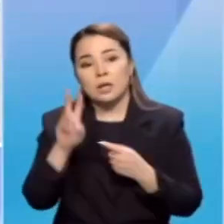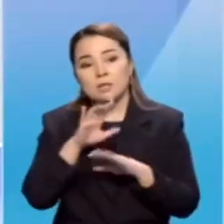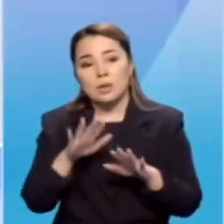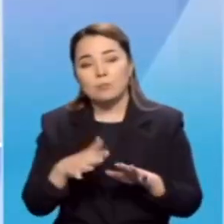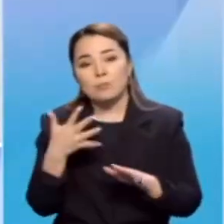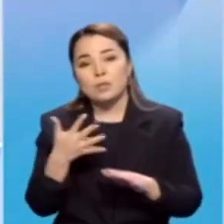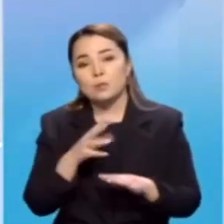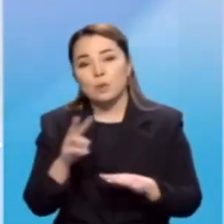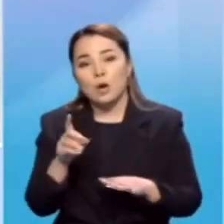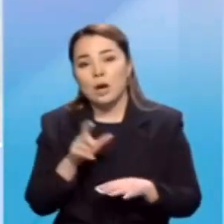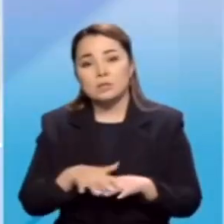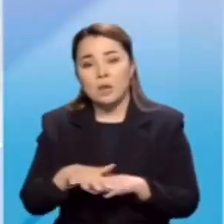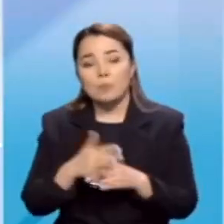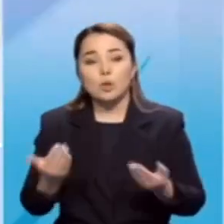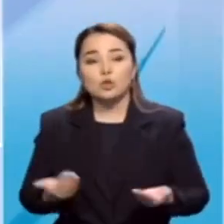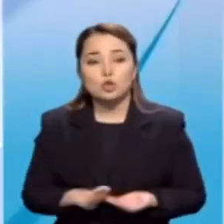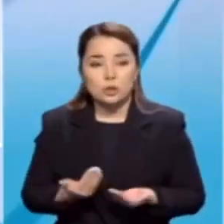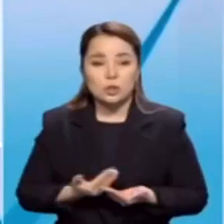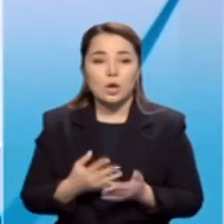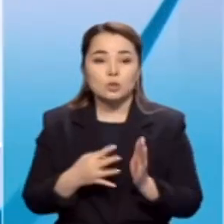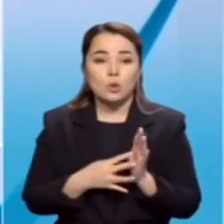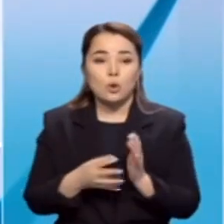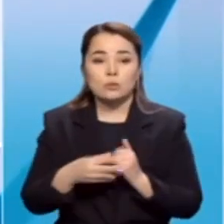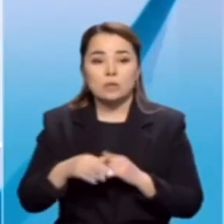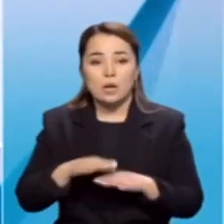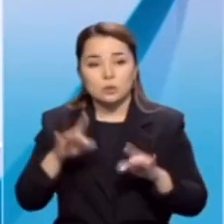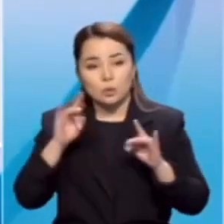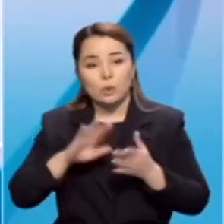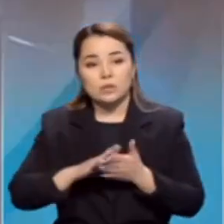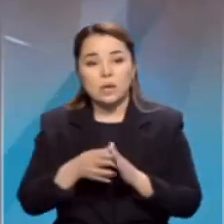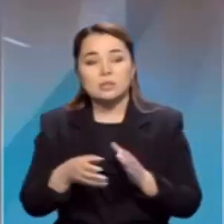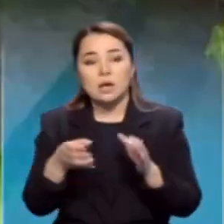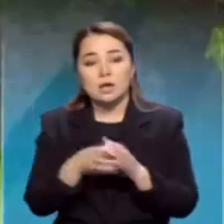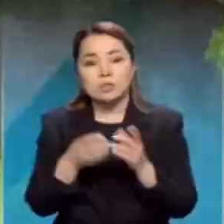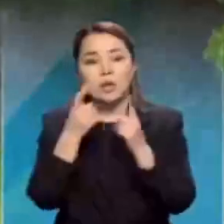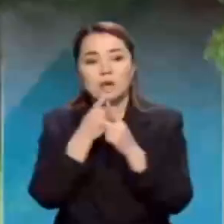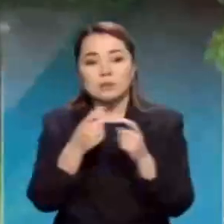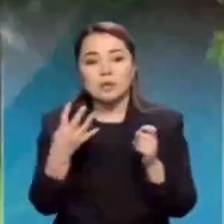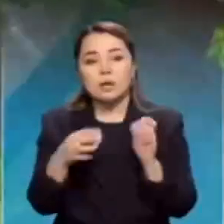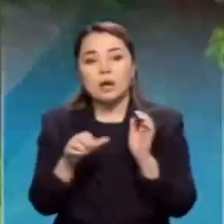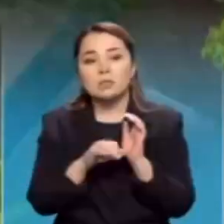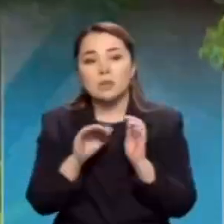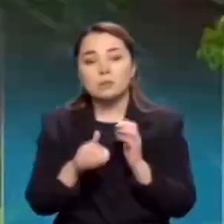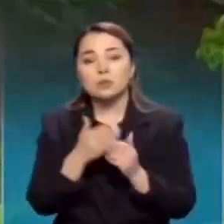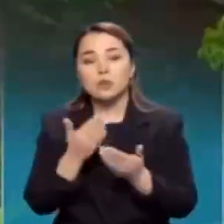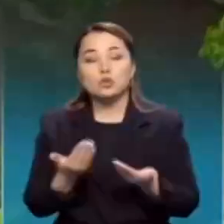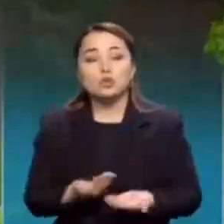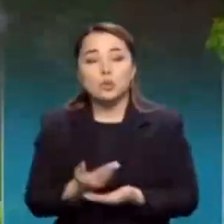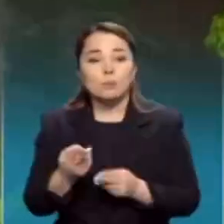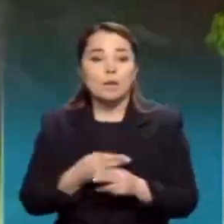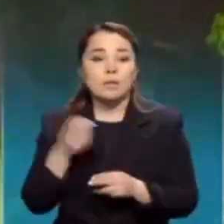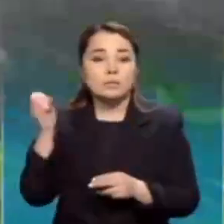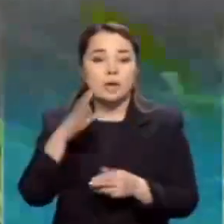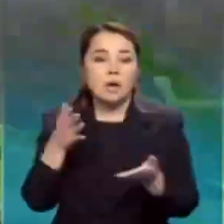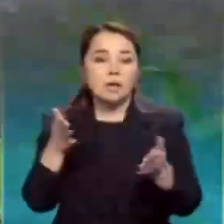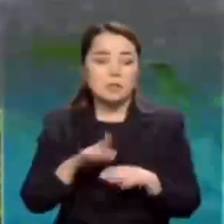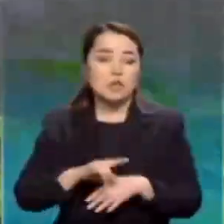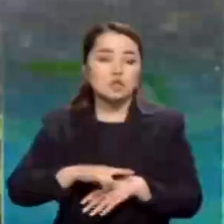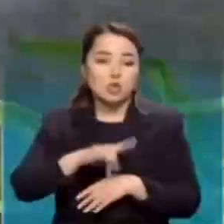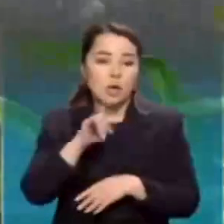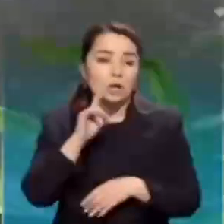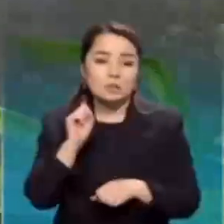5 миллионнан астам адам тұратын 9 өңірінде төтенше жағдай жарияланды. 46 мың тұрғын жарықсыз қалған, жүздеген ұшақ рейсі